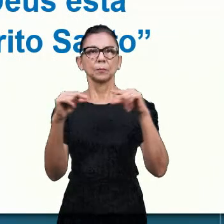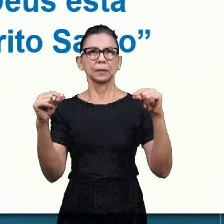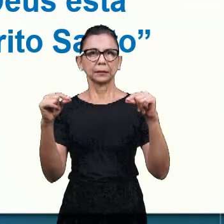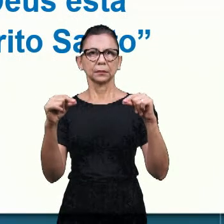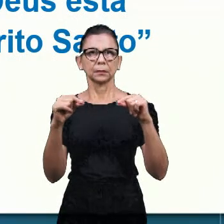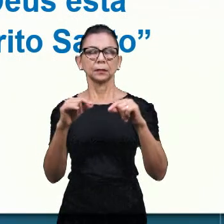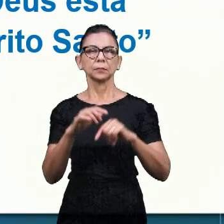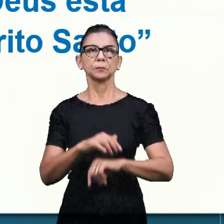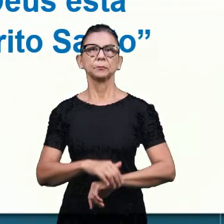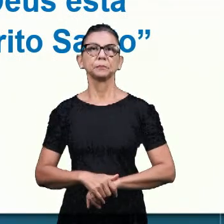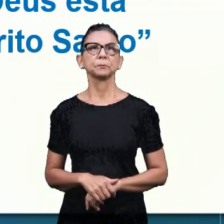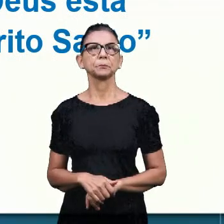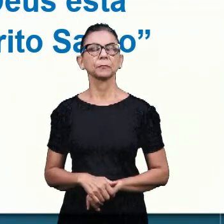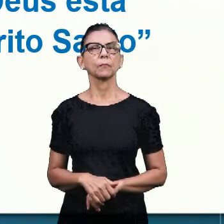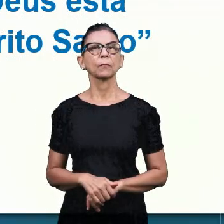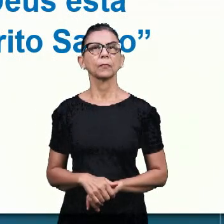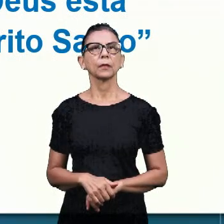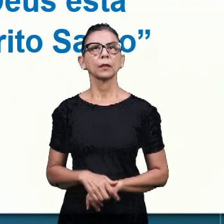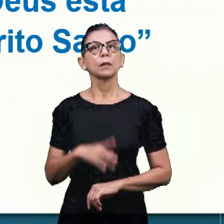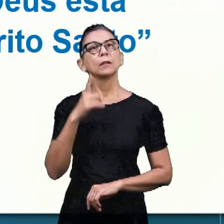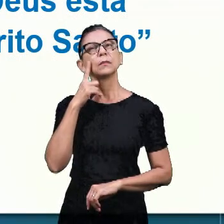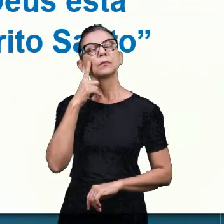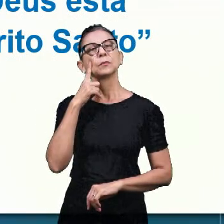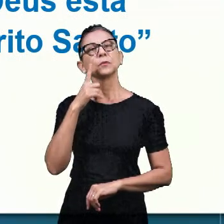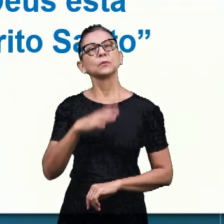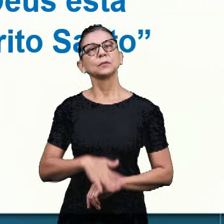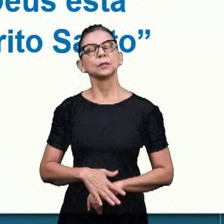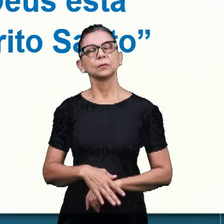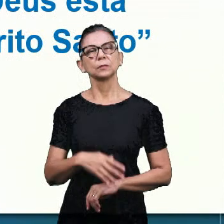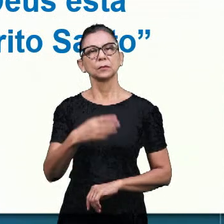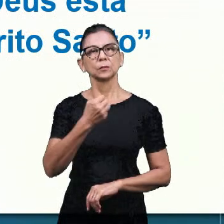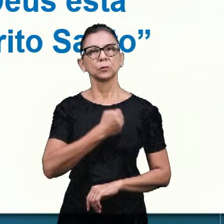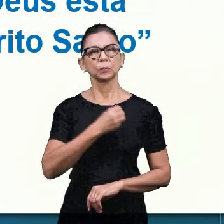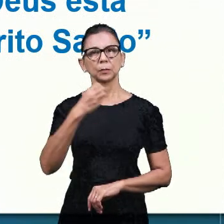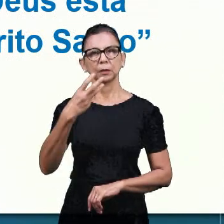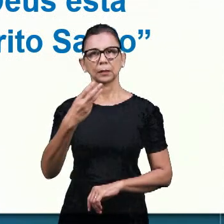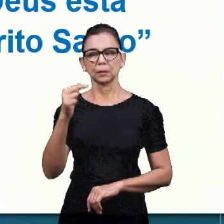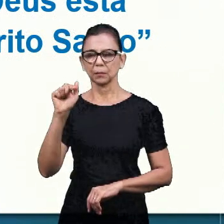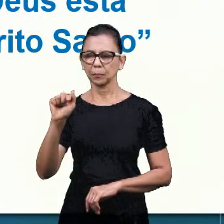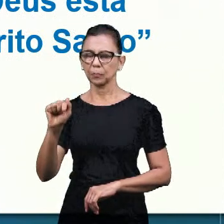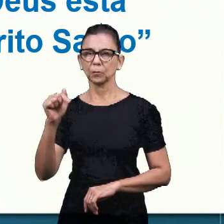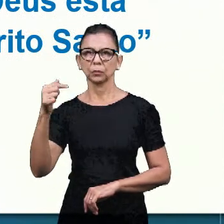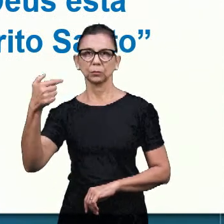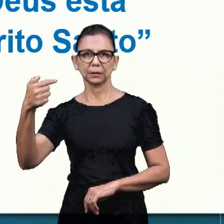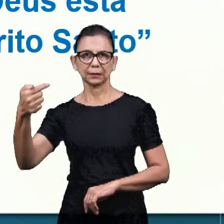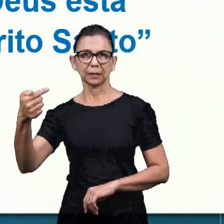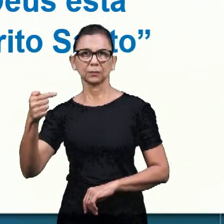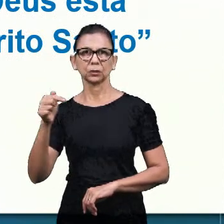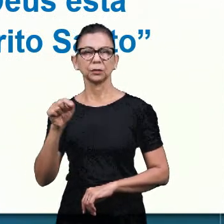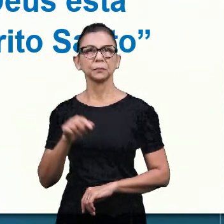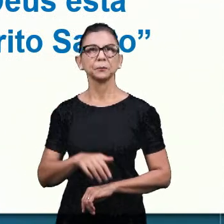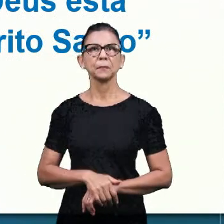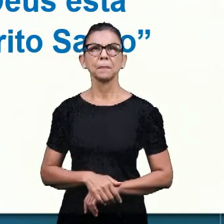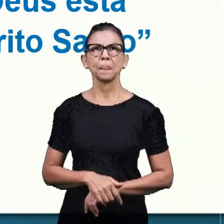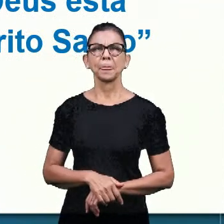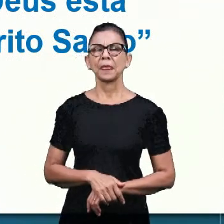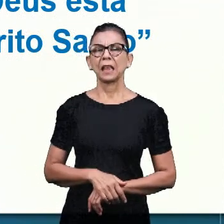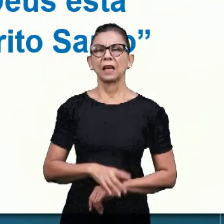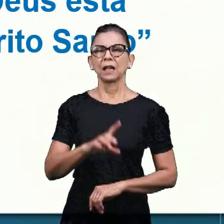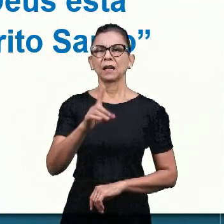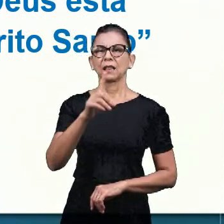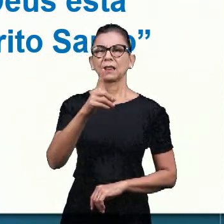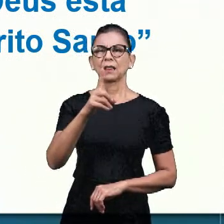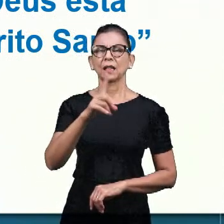Alberto de Souza, l'église d'Asa Norte de l'église de Brasilia. Il a dit, non, ce n'est pas un